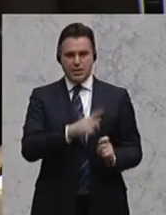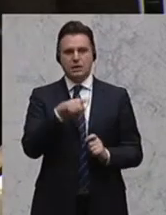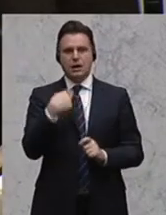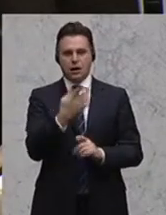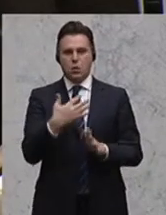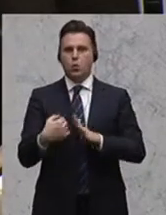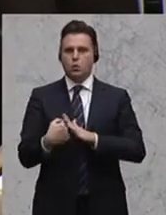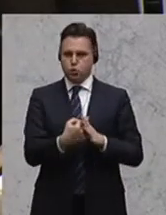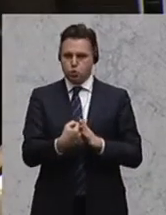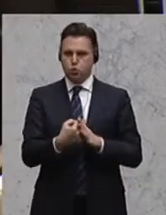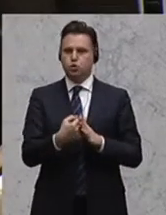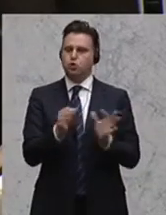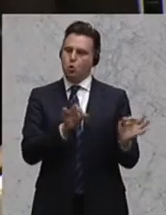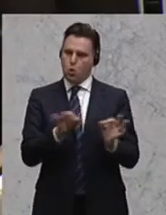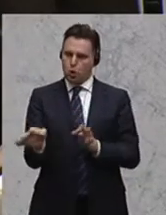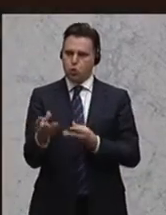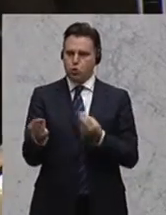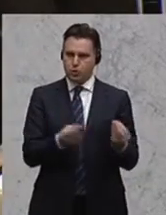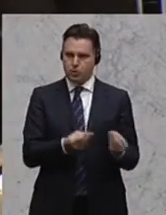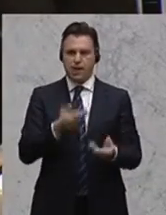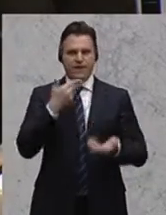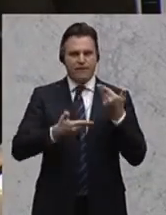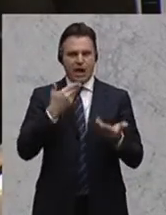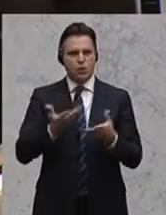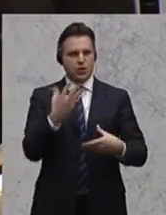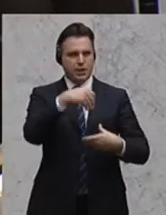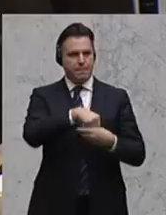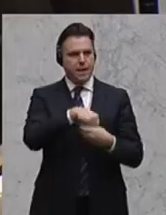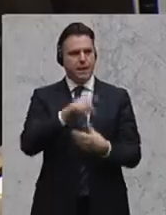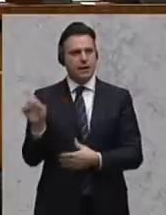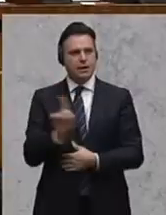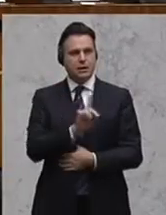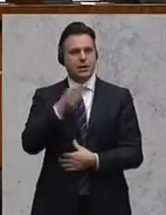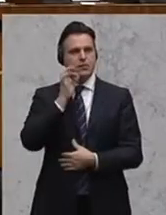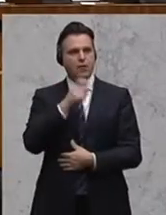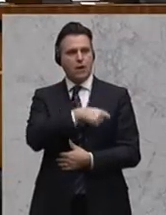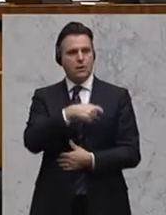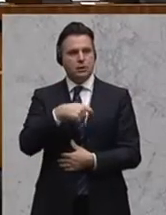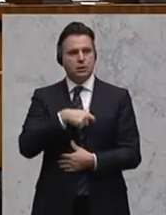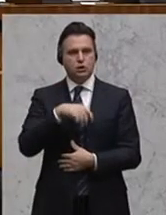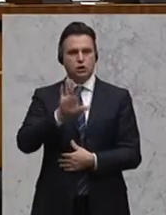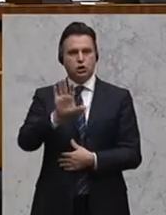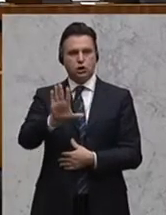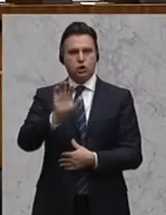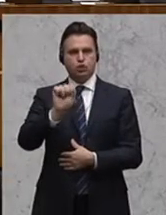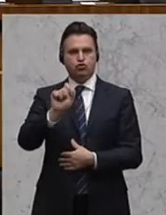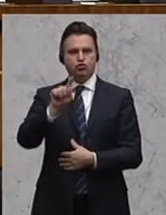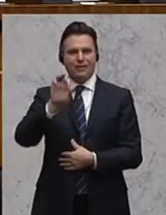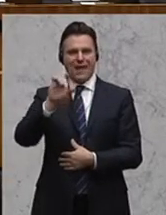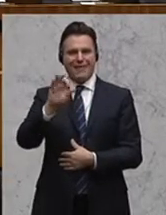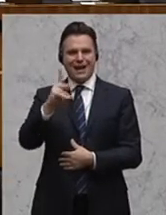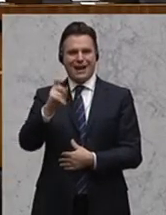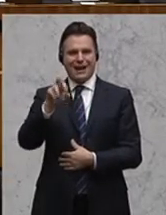Jetzt kommt die Justizsprecherin der ÖVP, Michaela Steinacker, ans Rednerpult. Bitte, Frau